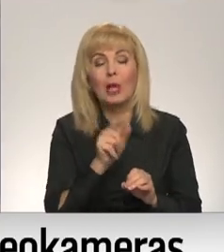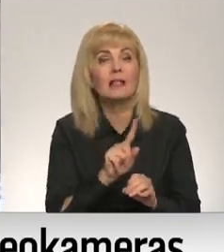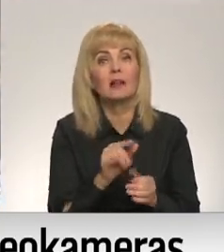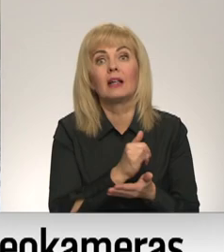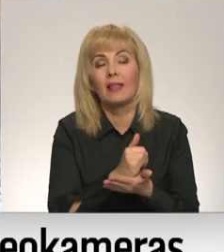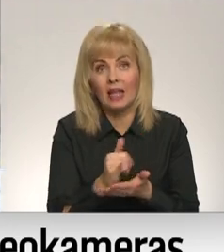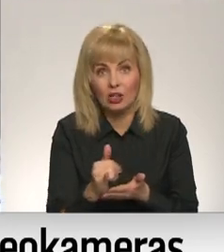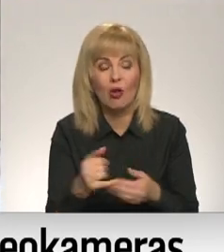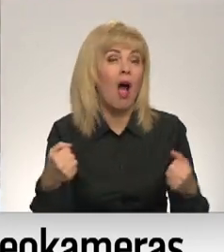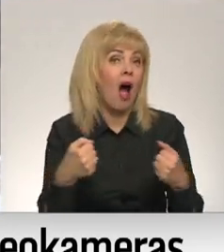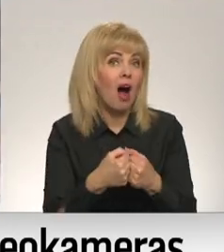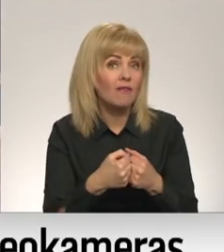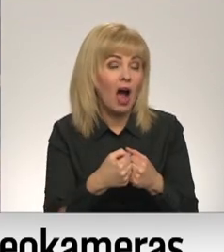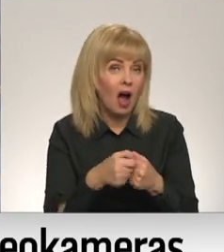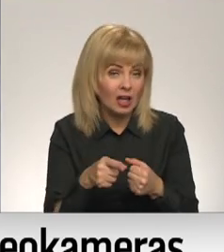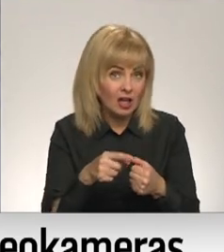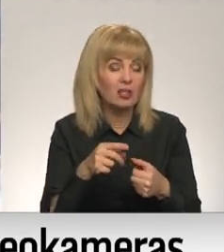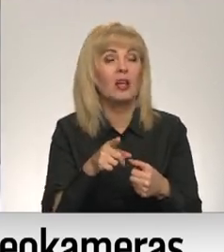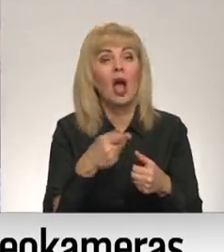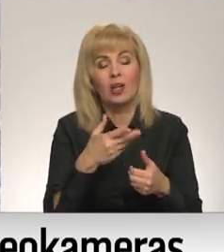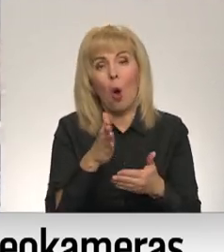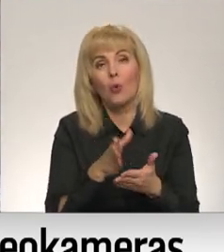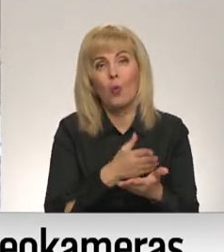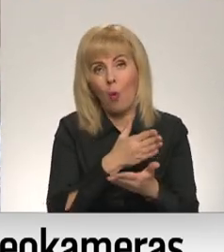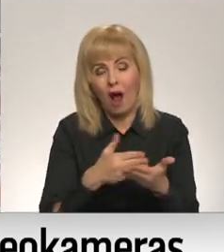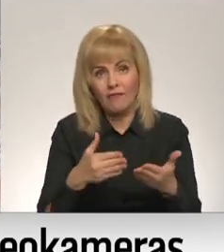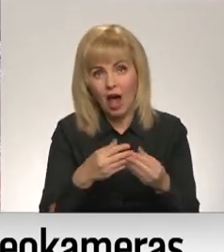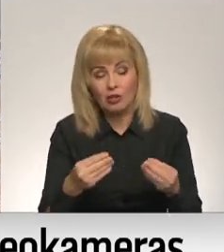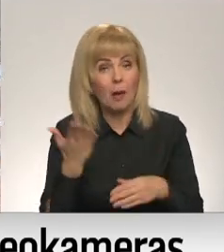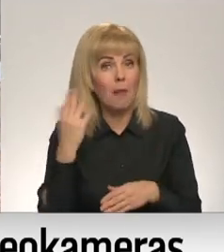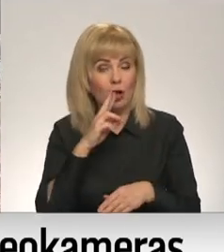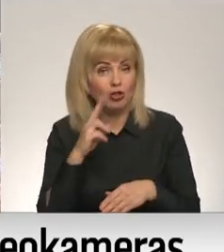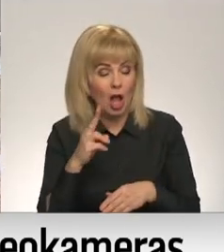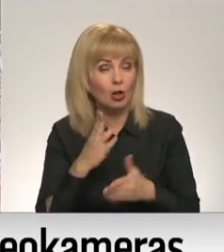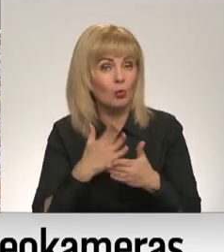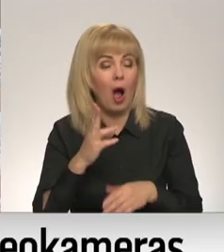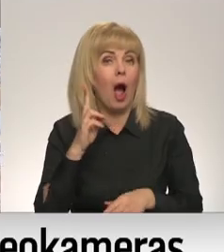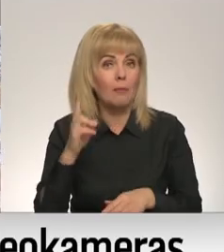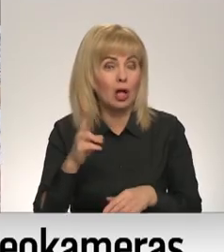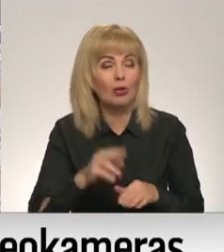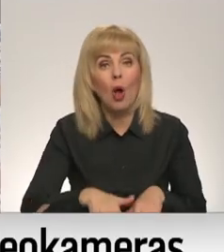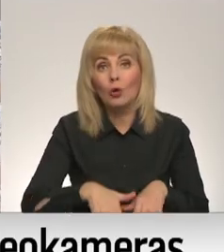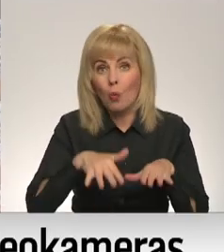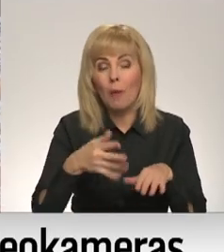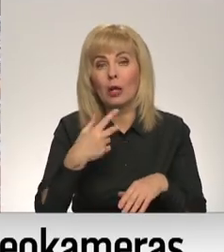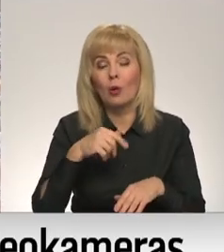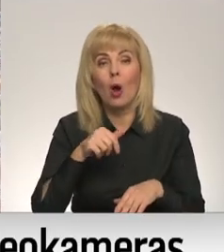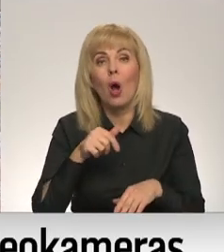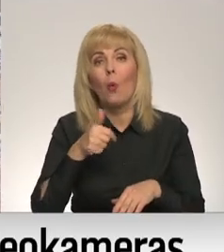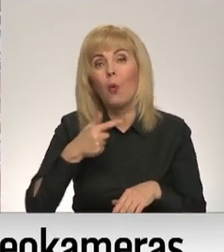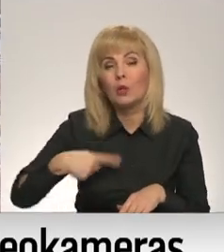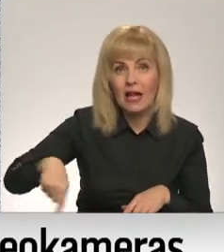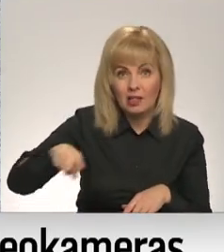tīrs. Avārijas sekas novērstas, taču pagājušās nedēļas notikums apliecina, ka noplūdes no ūdens dīķiem